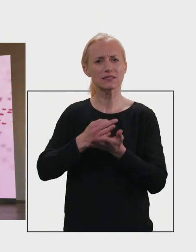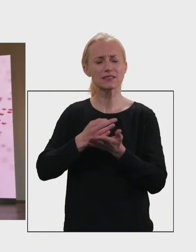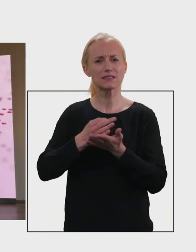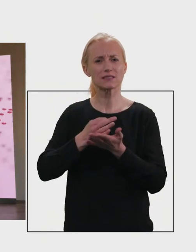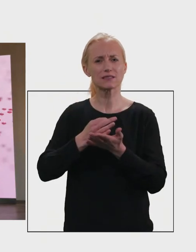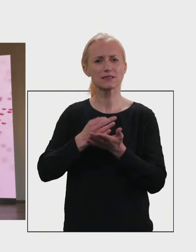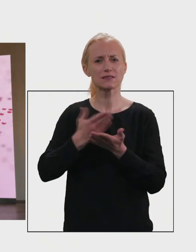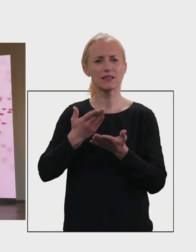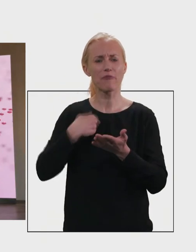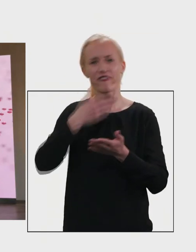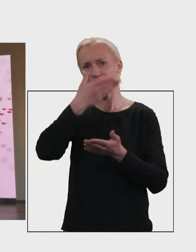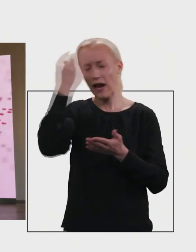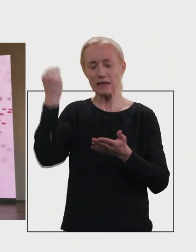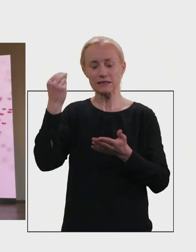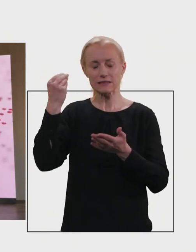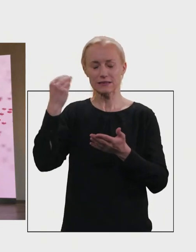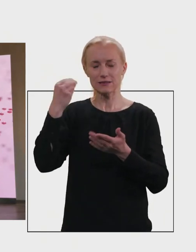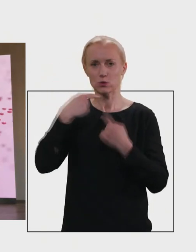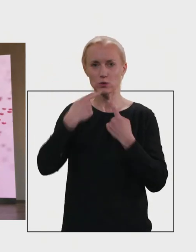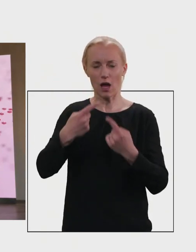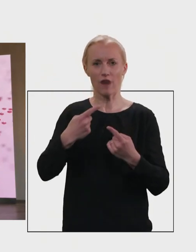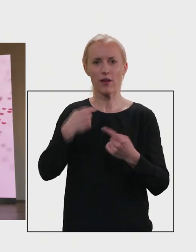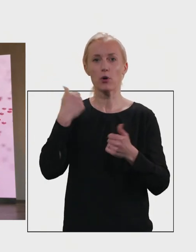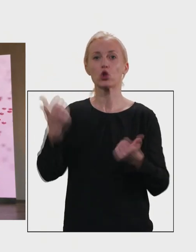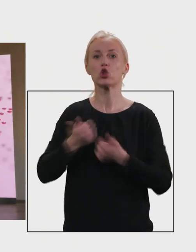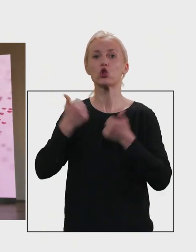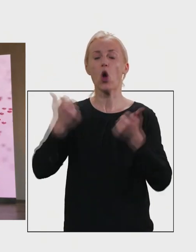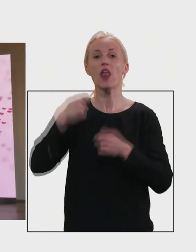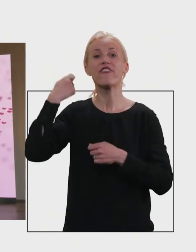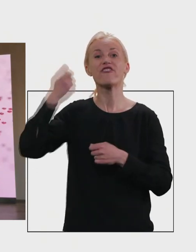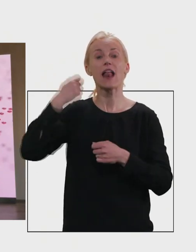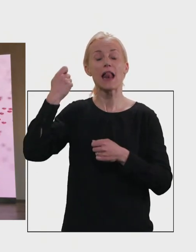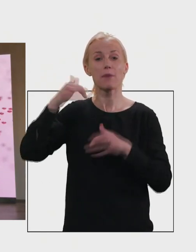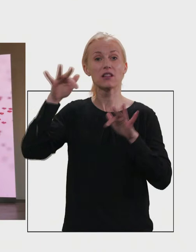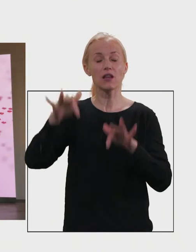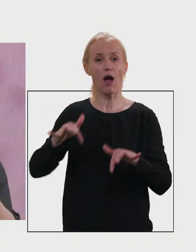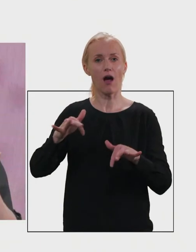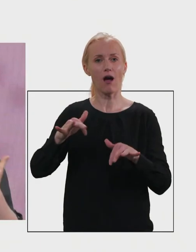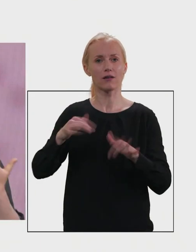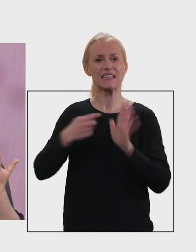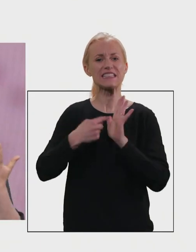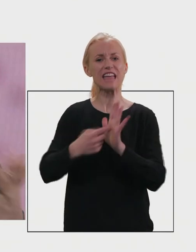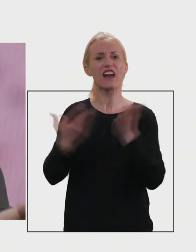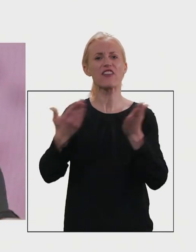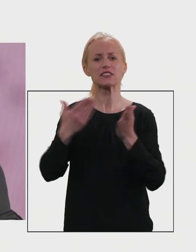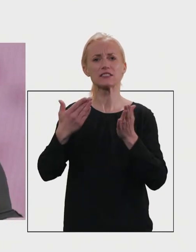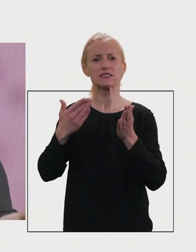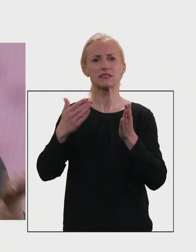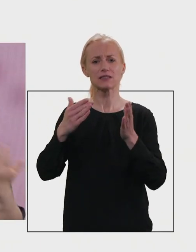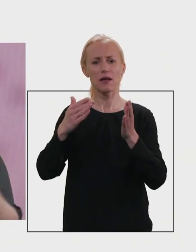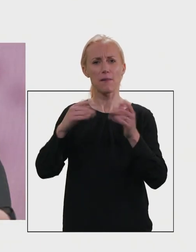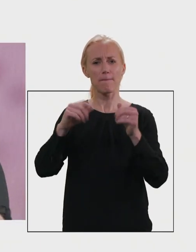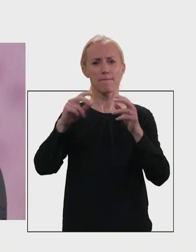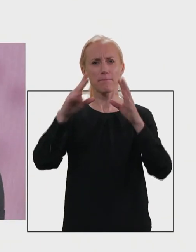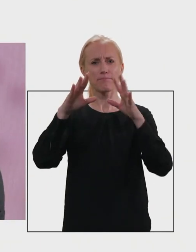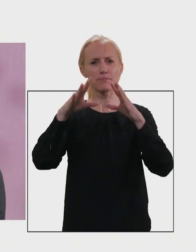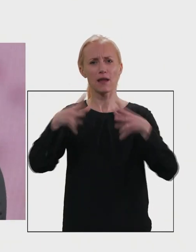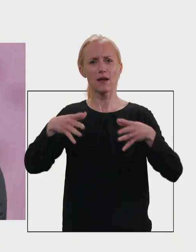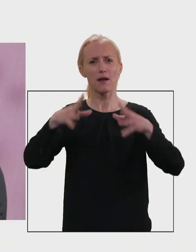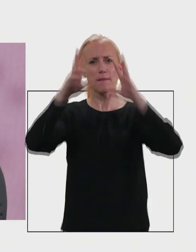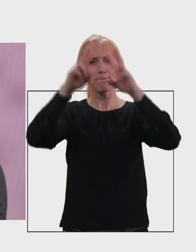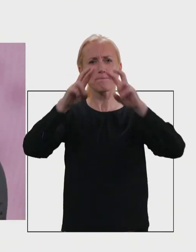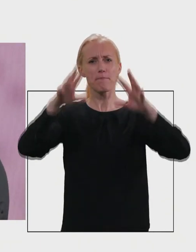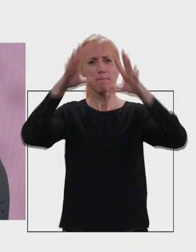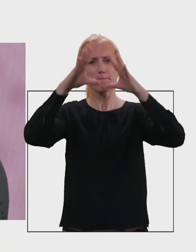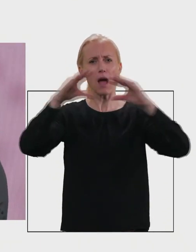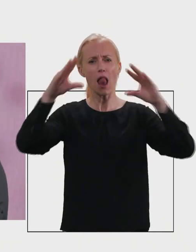haben wir total vergessen zwischendrin. Wir haben tolle Filme, die zeigen, wie Modelle des Palastes der Republik, aber eben